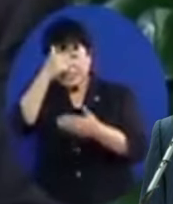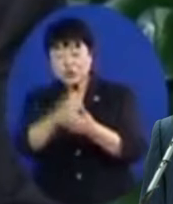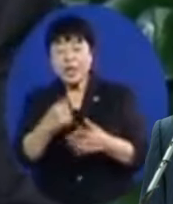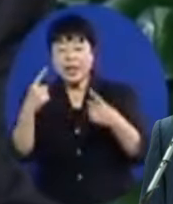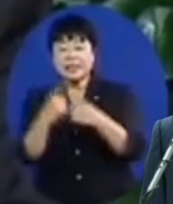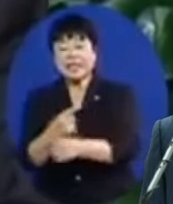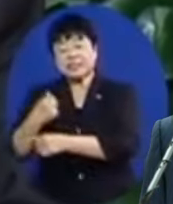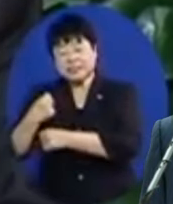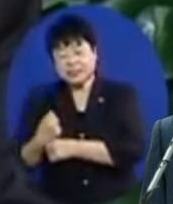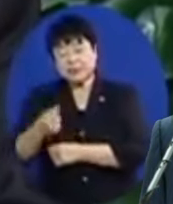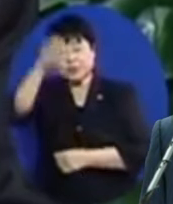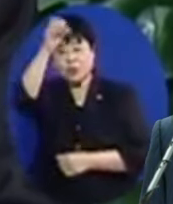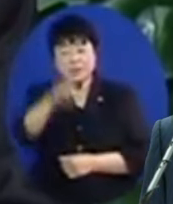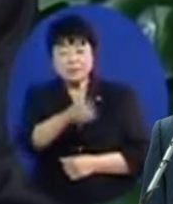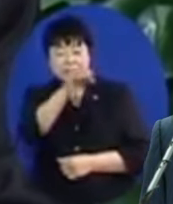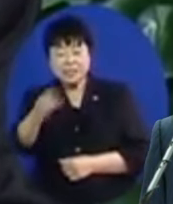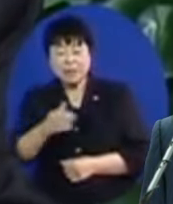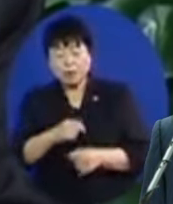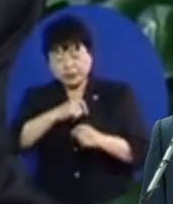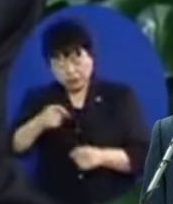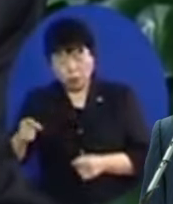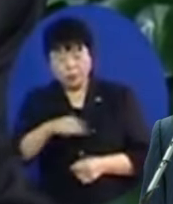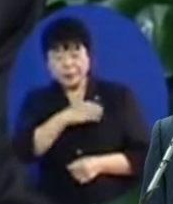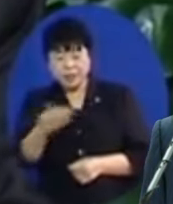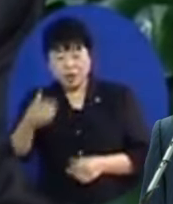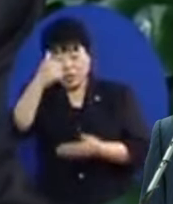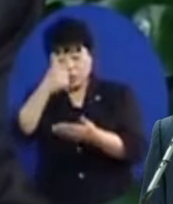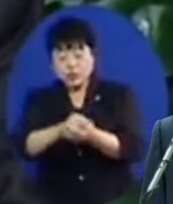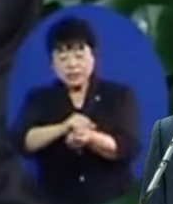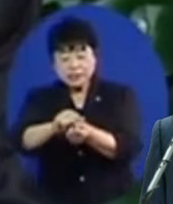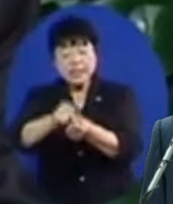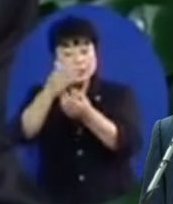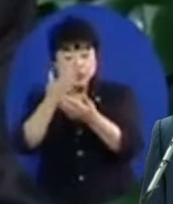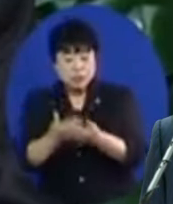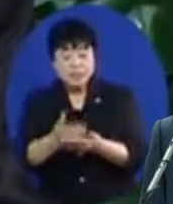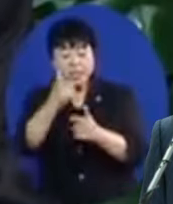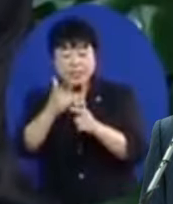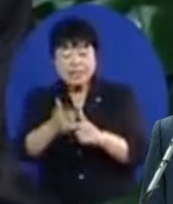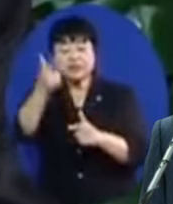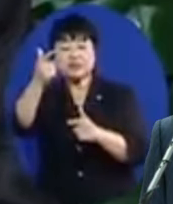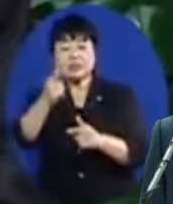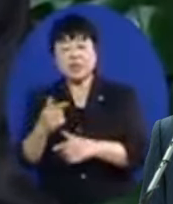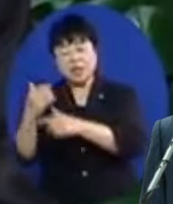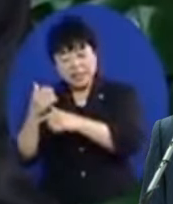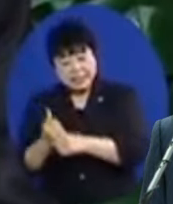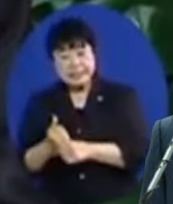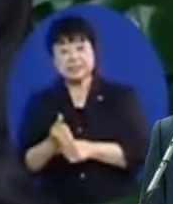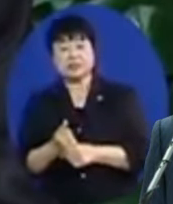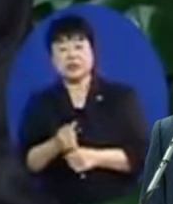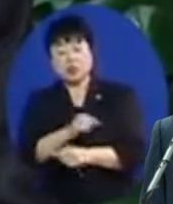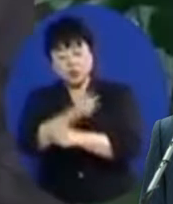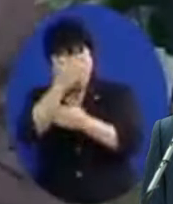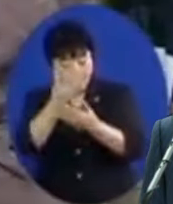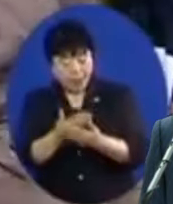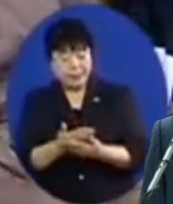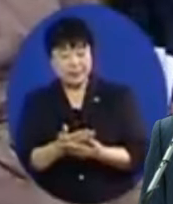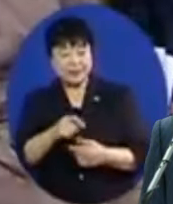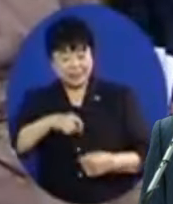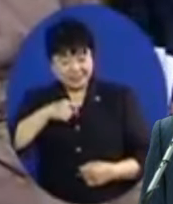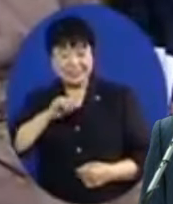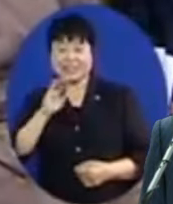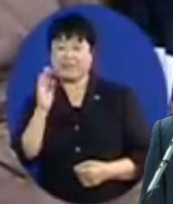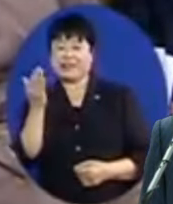대신 짊어지고 십자가에서 몸짓고 피 흘려 우리 죄를 청산해 주신 예수께 의지해서 우리는 용서를 받은 의인인